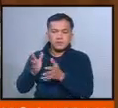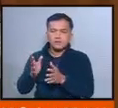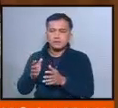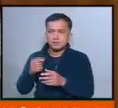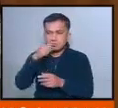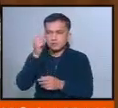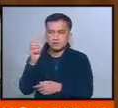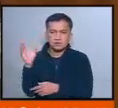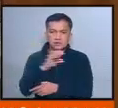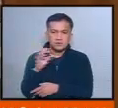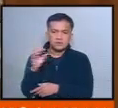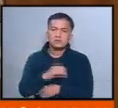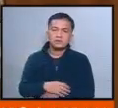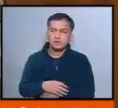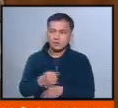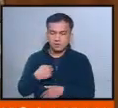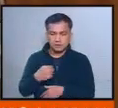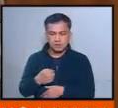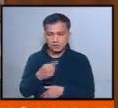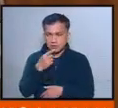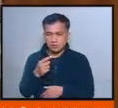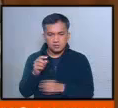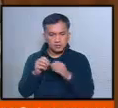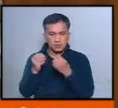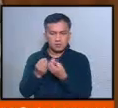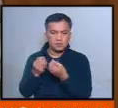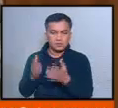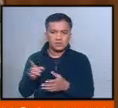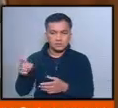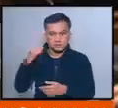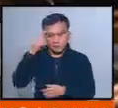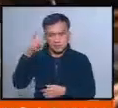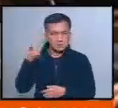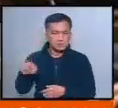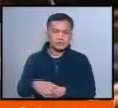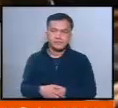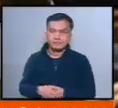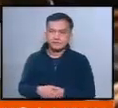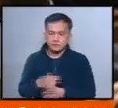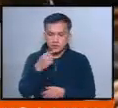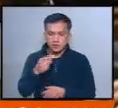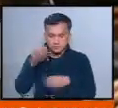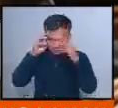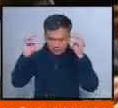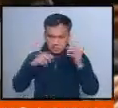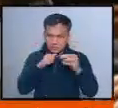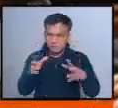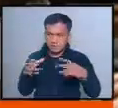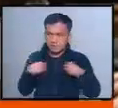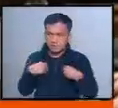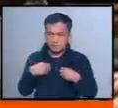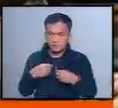eh. Sa akin, sa mga organizer, managinip kayo. Ginit din na alkalde na hindi siya tumanggap ng